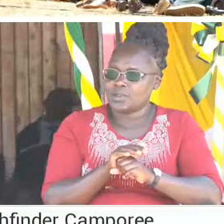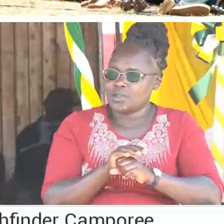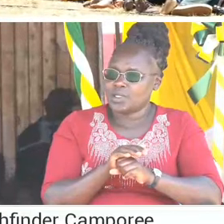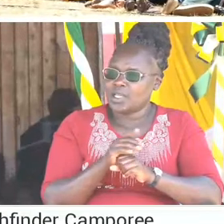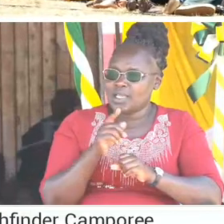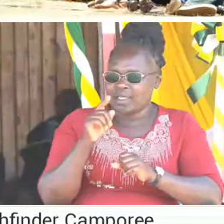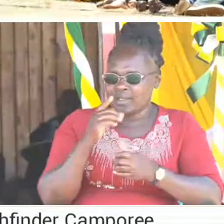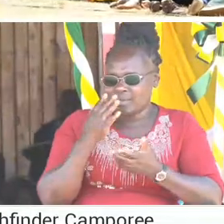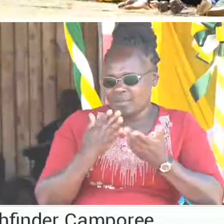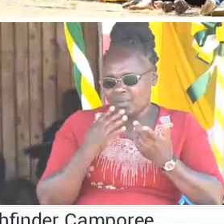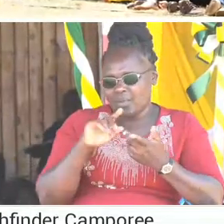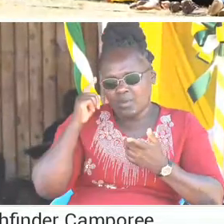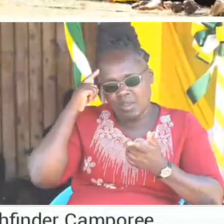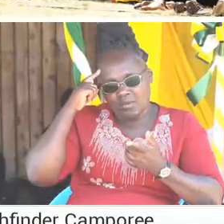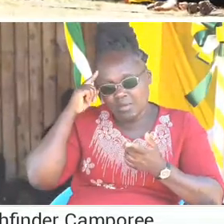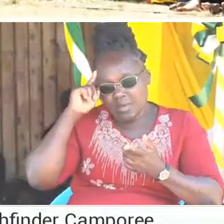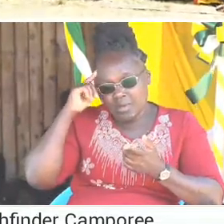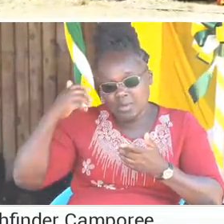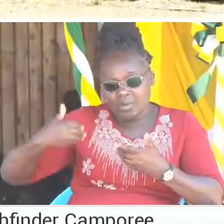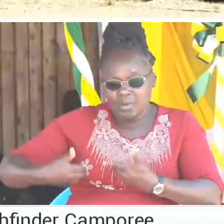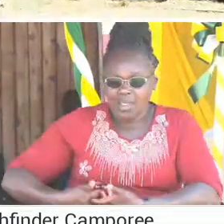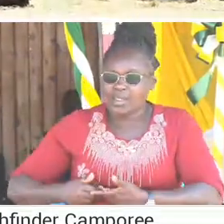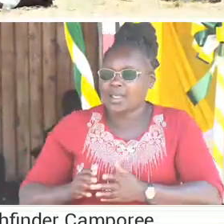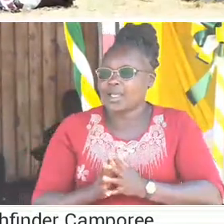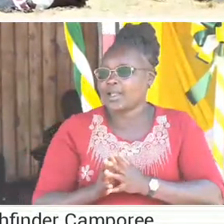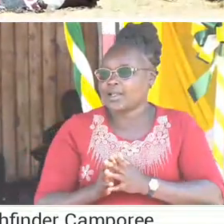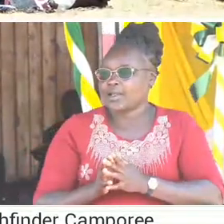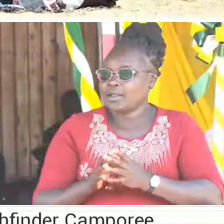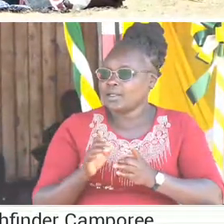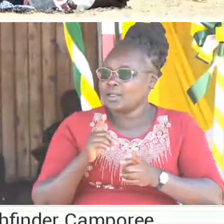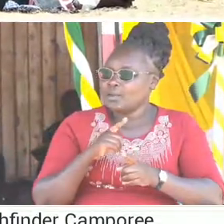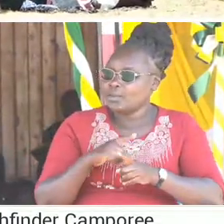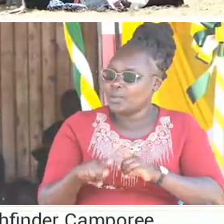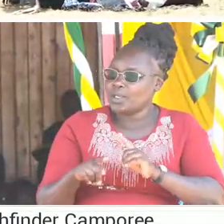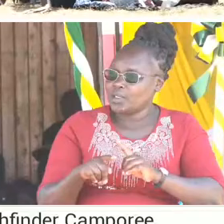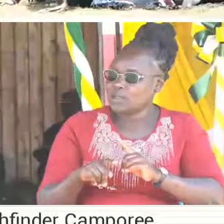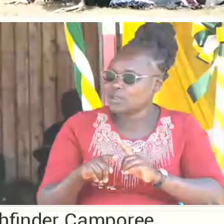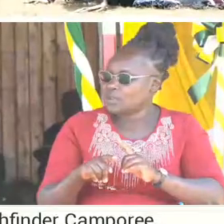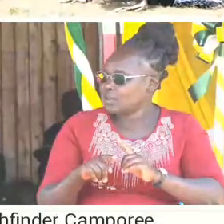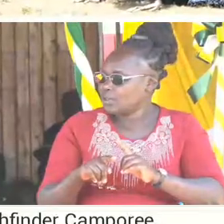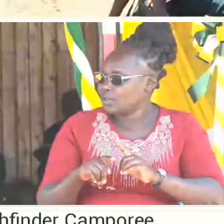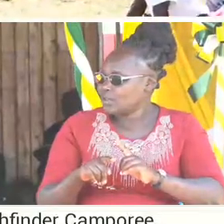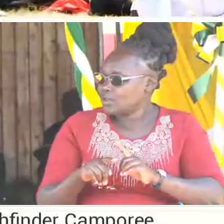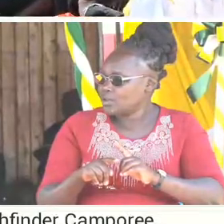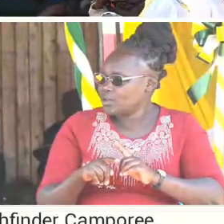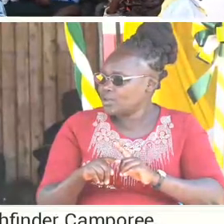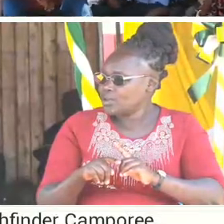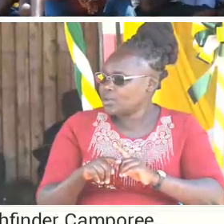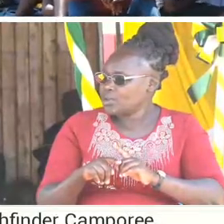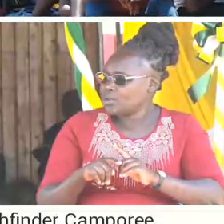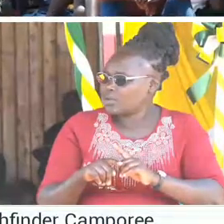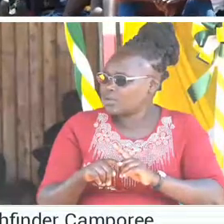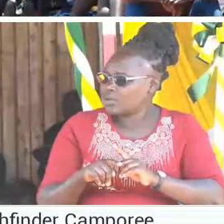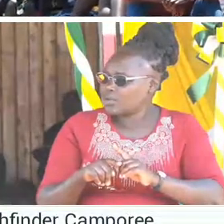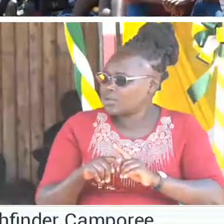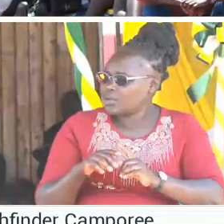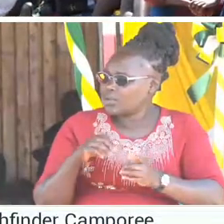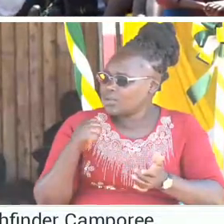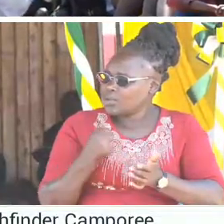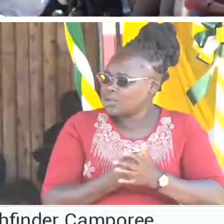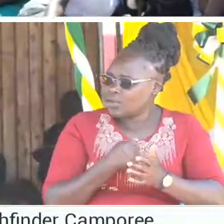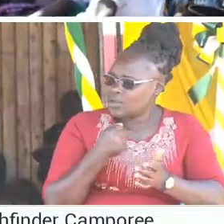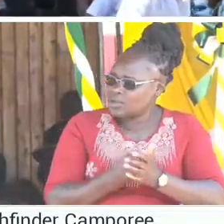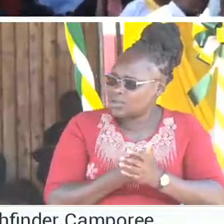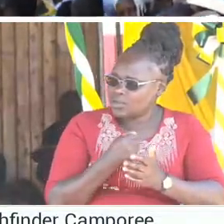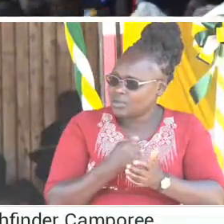kusonga mbele. Nikana kwamba furaha inaisha. Kwa sababu umepambana, unapambana na uoni. Uoni kama unatoboa hivi.